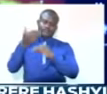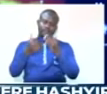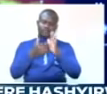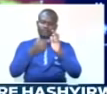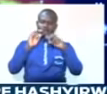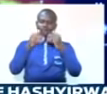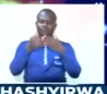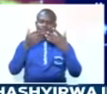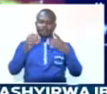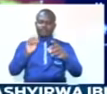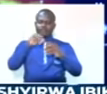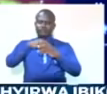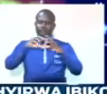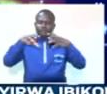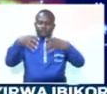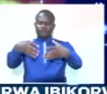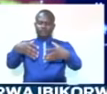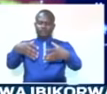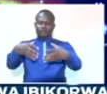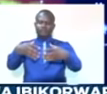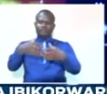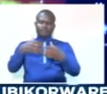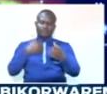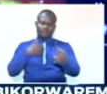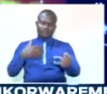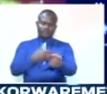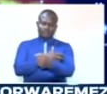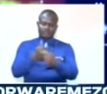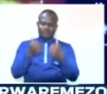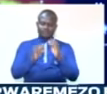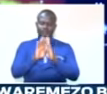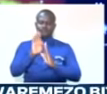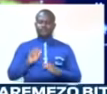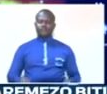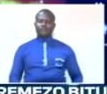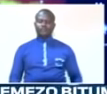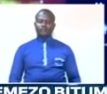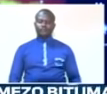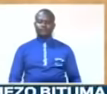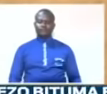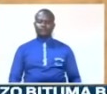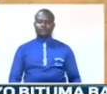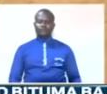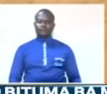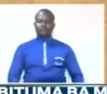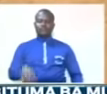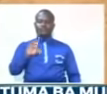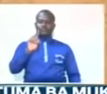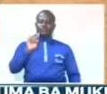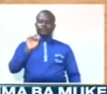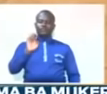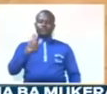kugaragara ko bamaze kujya mu cyiciro cya bifashishije Jean Paul turatsinze arakomeza. Dusenga umuremyi Daniel